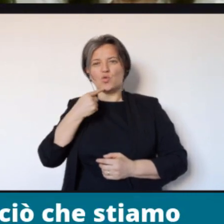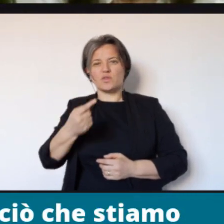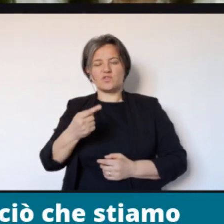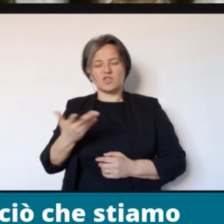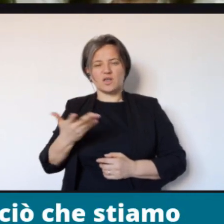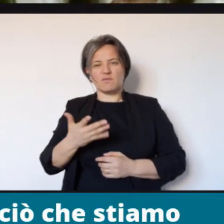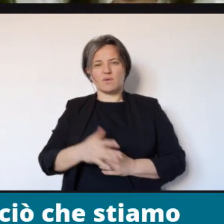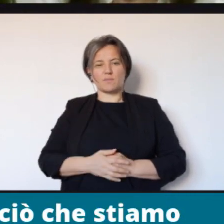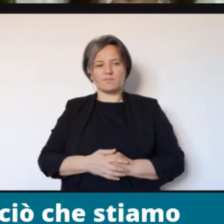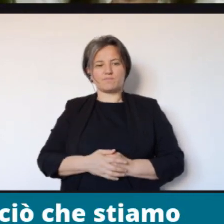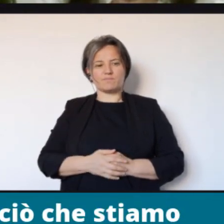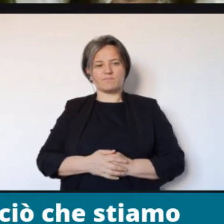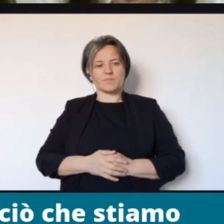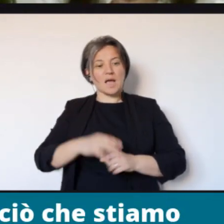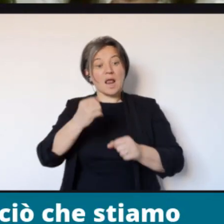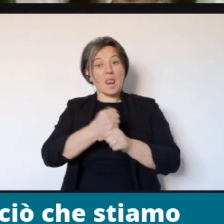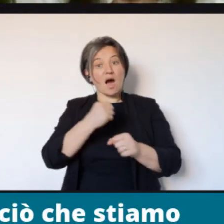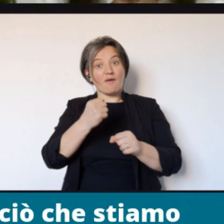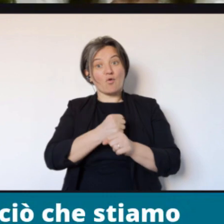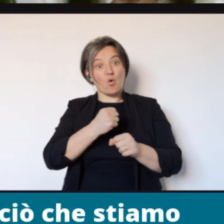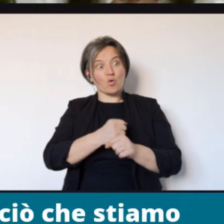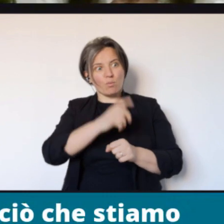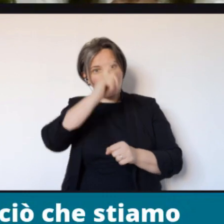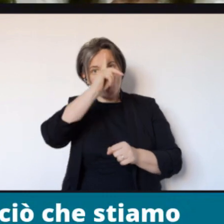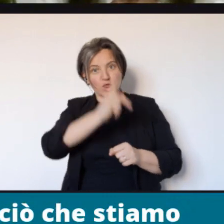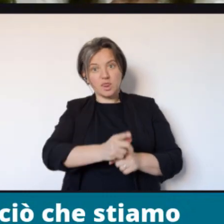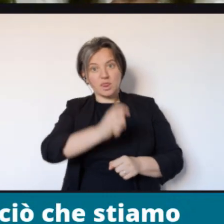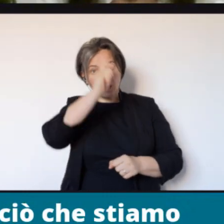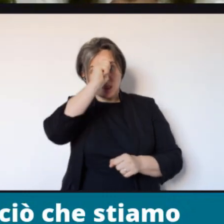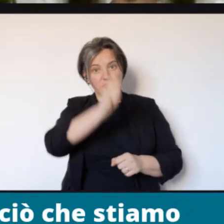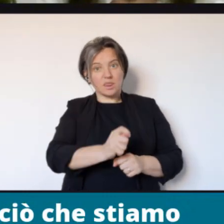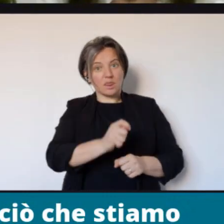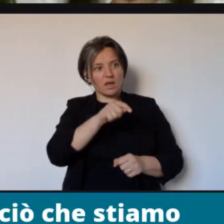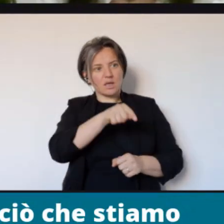metro della dignità del lavoro è l'uomo,